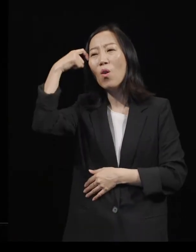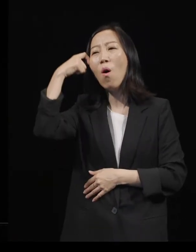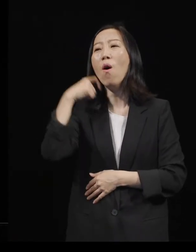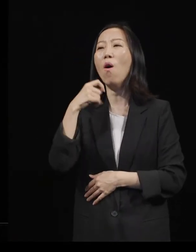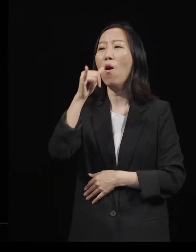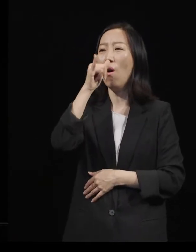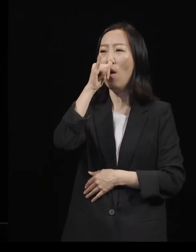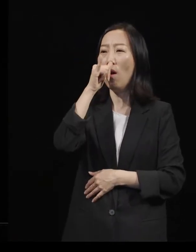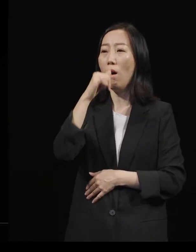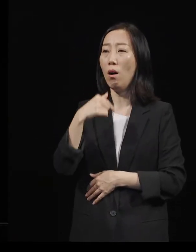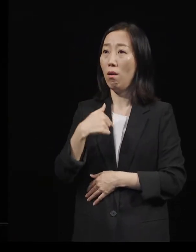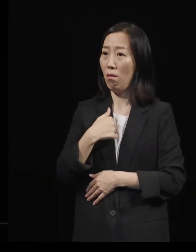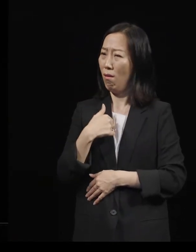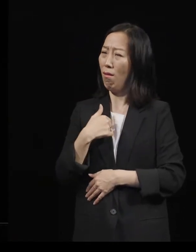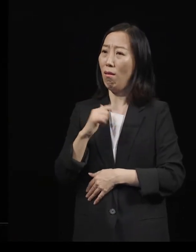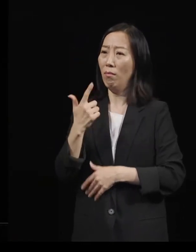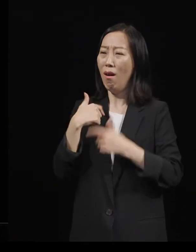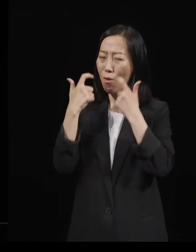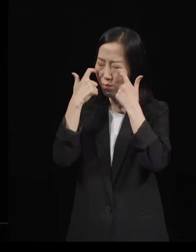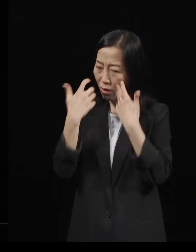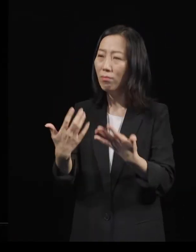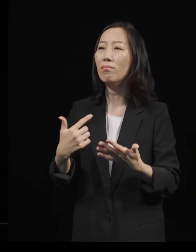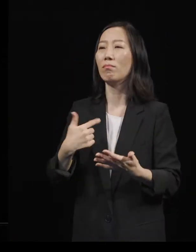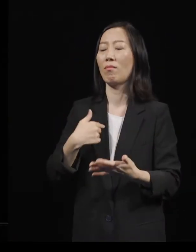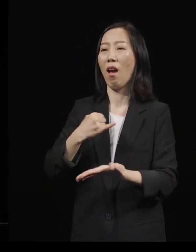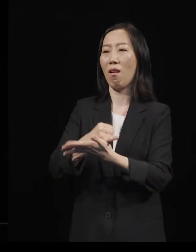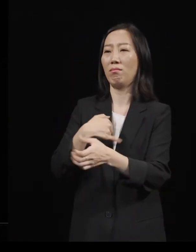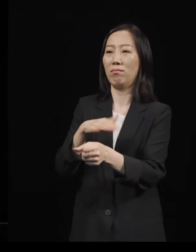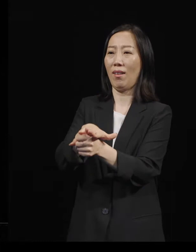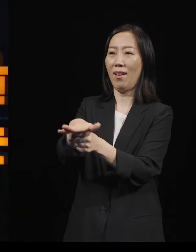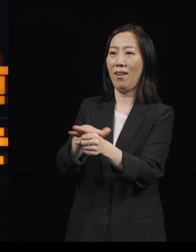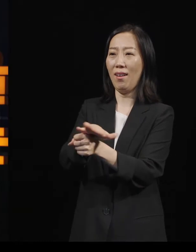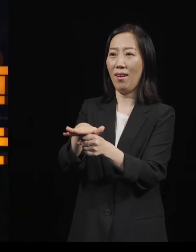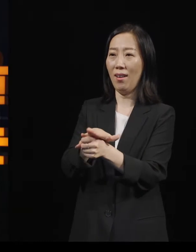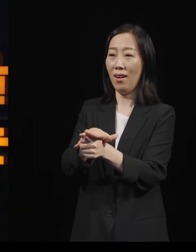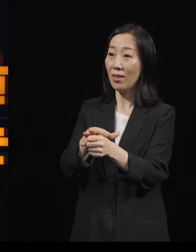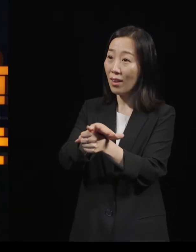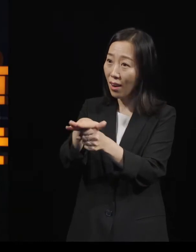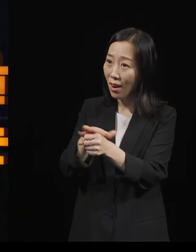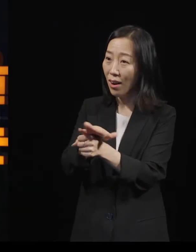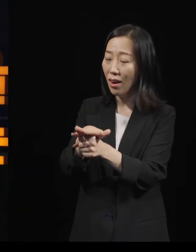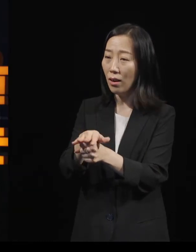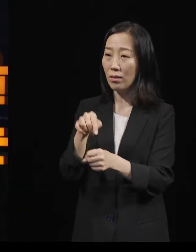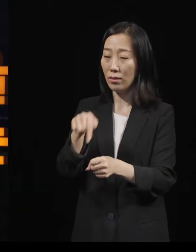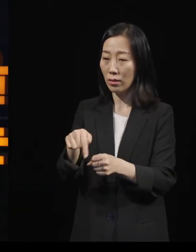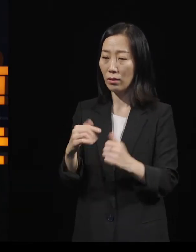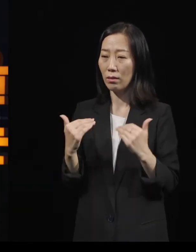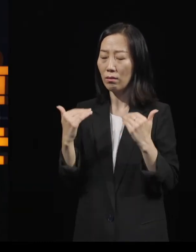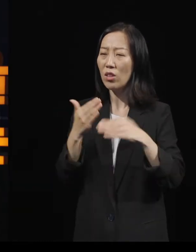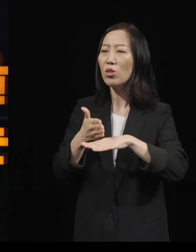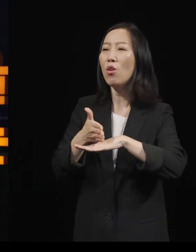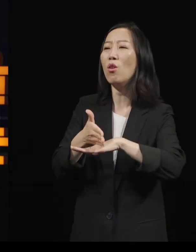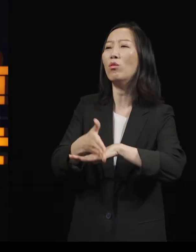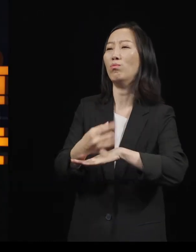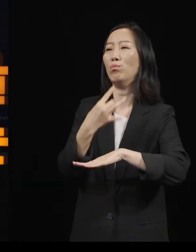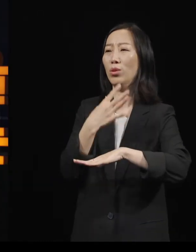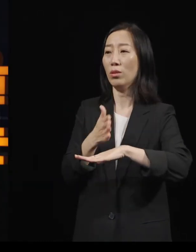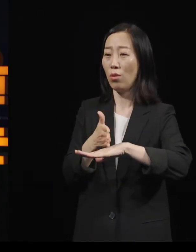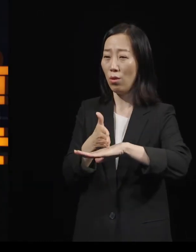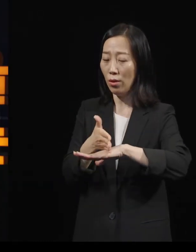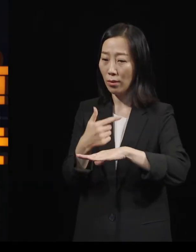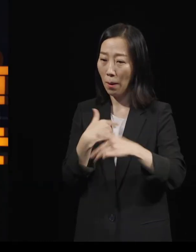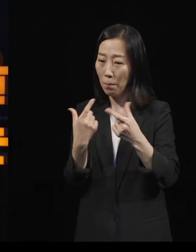저는 분명 저희 아이를 사랑하고 그리고 저희 아이의 장애에 맞춰서 속도에 맞춰서 최선을 다하고 있는데도